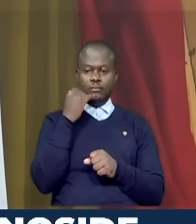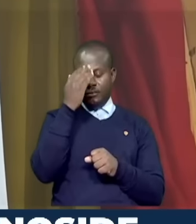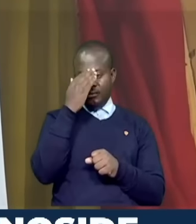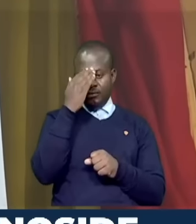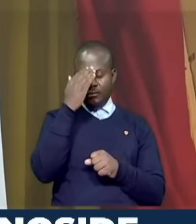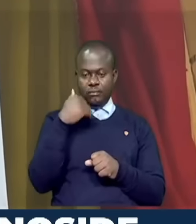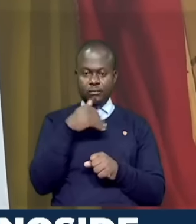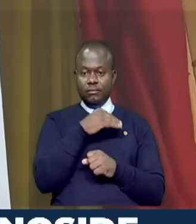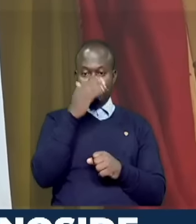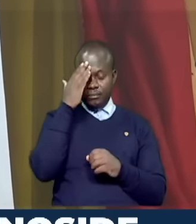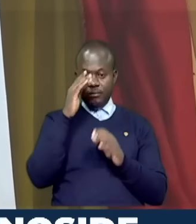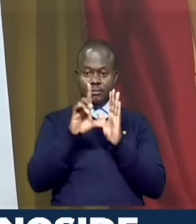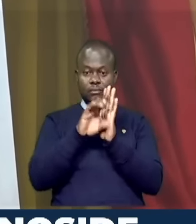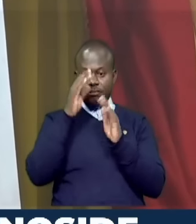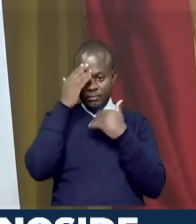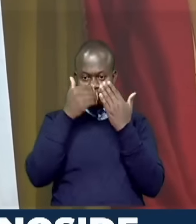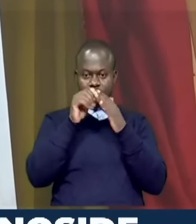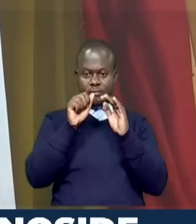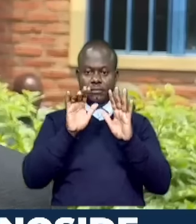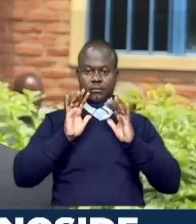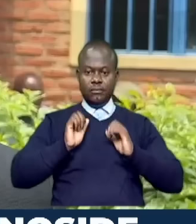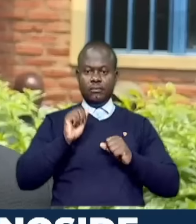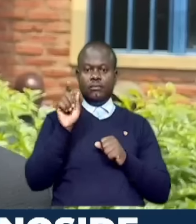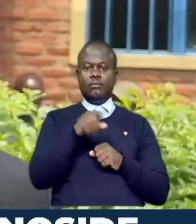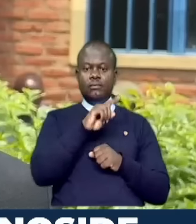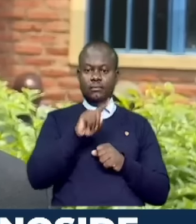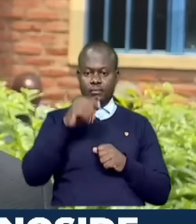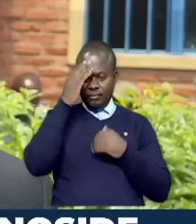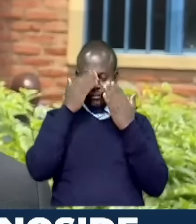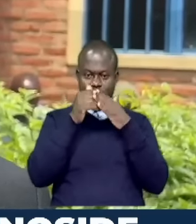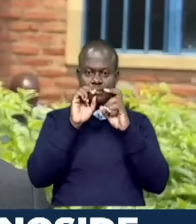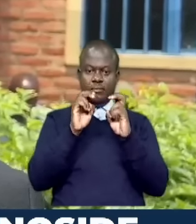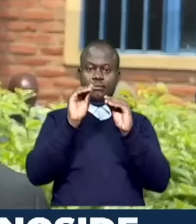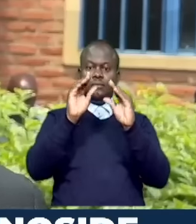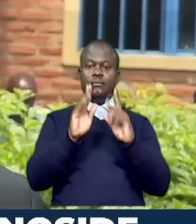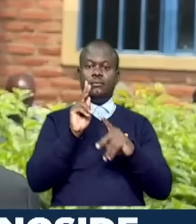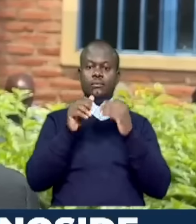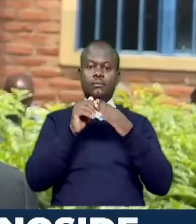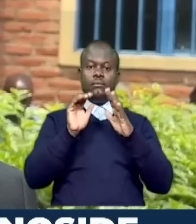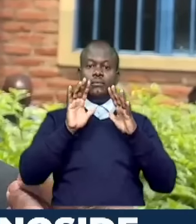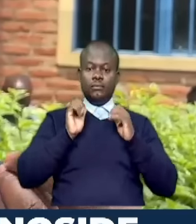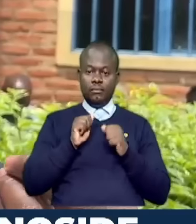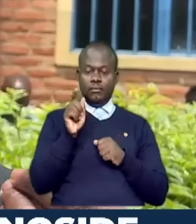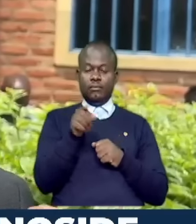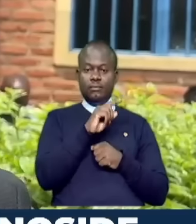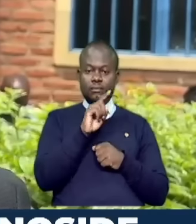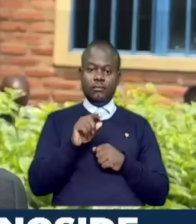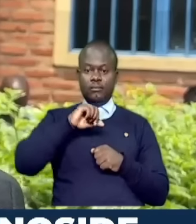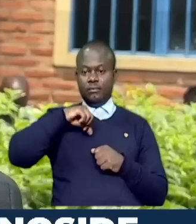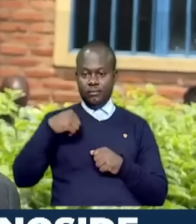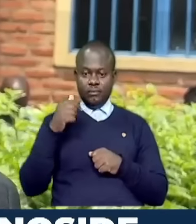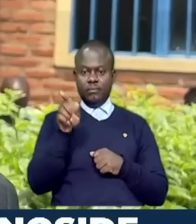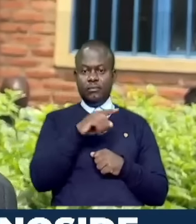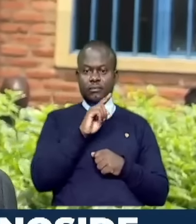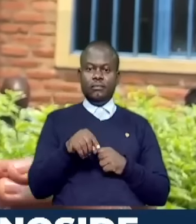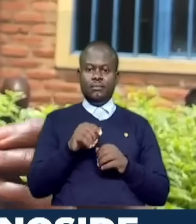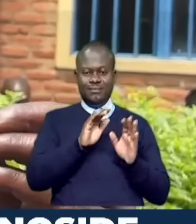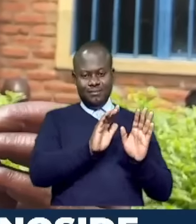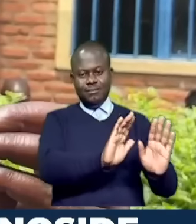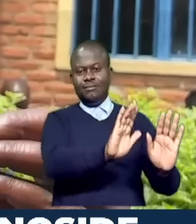bamenye amategeko kugira ngo babashe kwirinda icyaha kuko twigisha abantu kwirinda icyaha kwanga icyaha no kugishyira ku